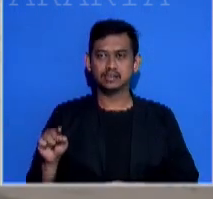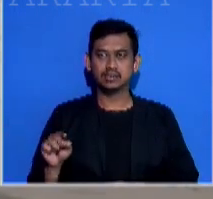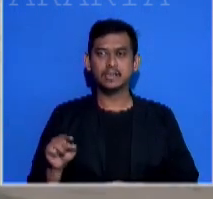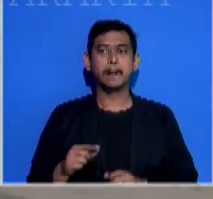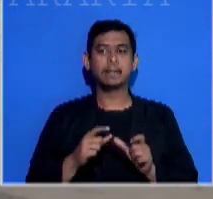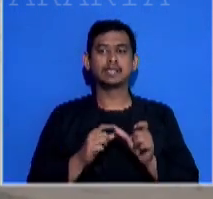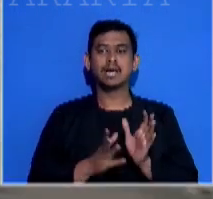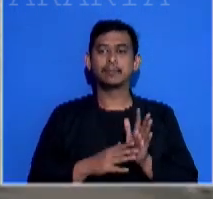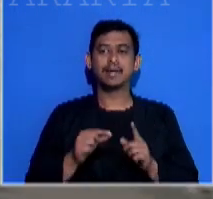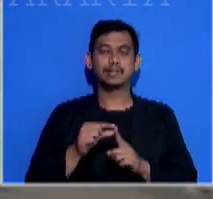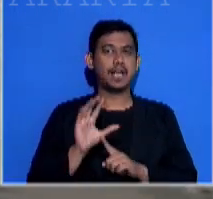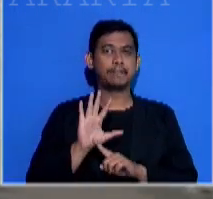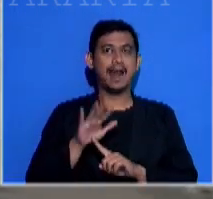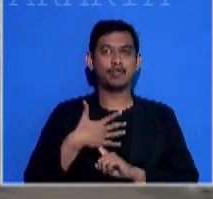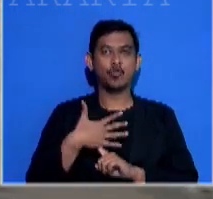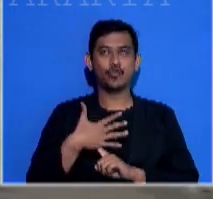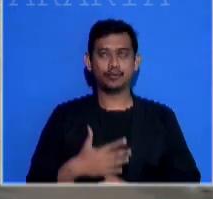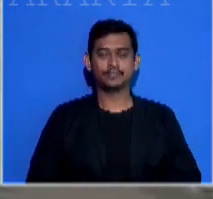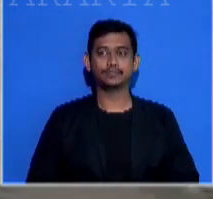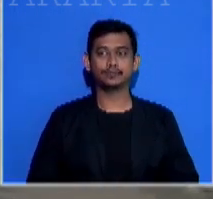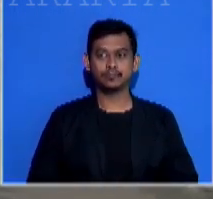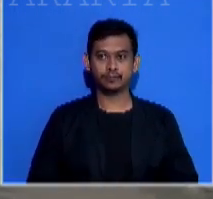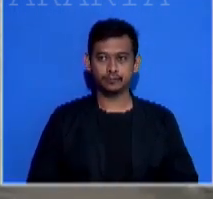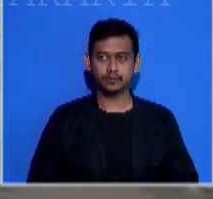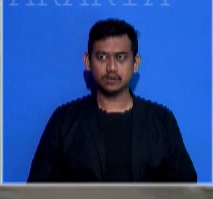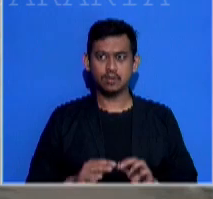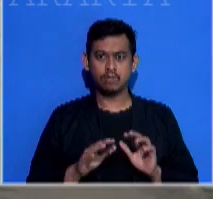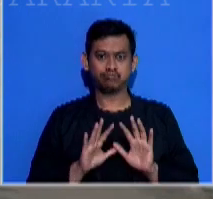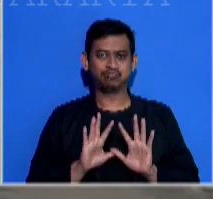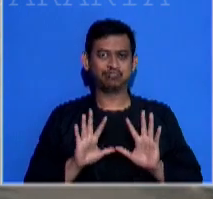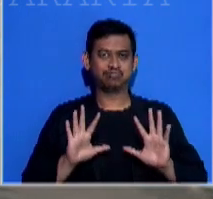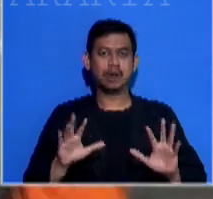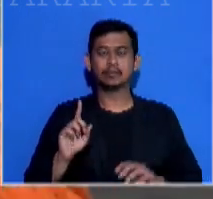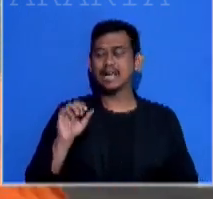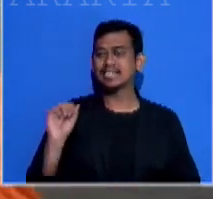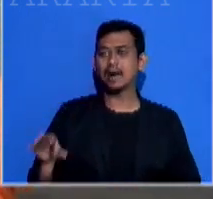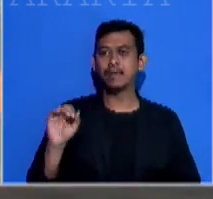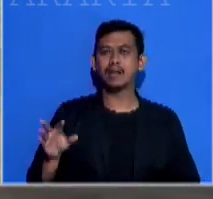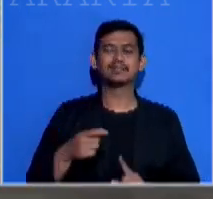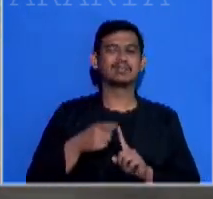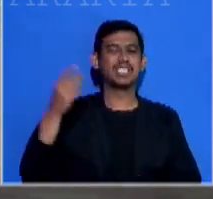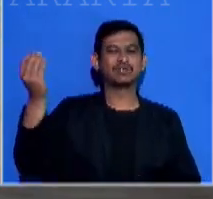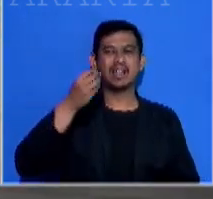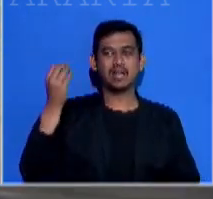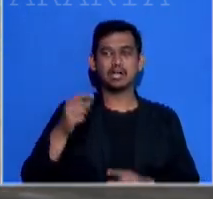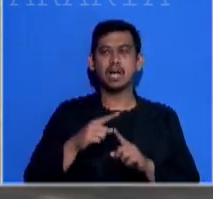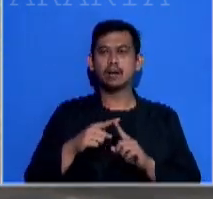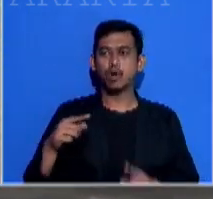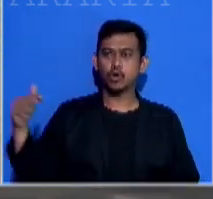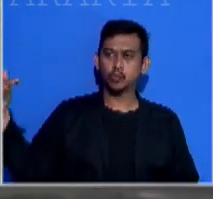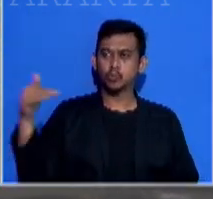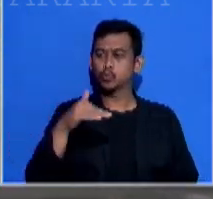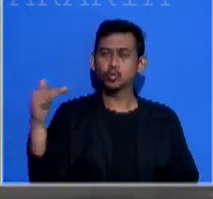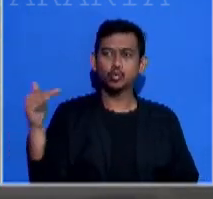kawasan objek wisata pantai di Bantul merupakan salah satu titik rawan sampah baik sampah dari aktivitas wisata maupun dari proses alam utamanya sampah non